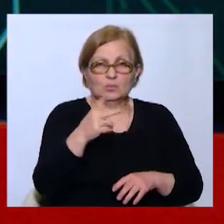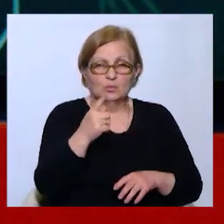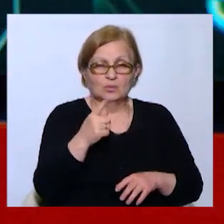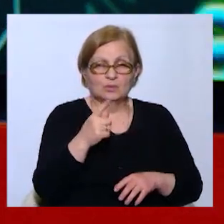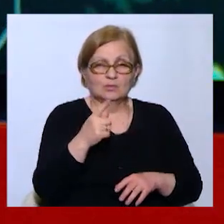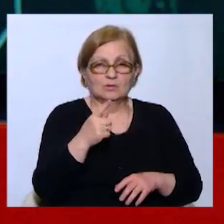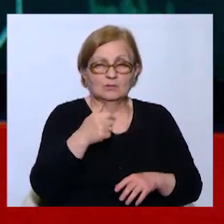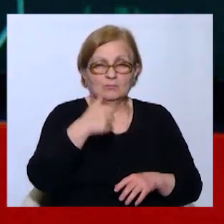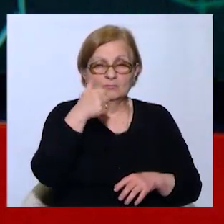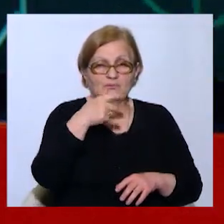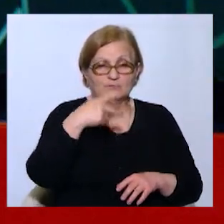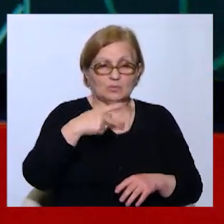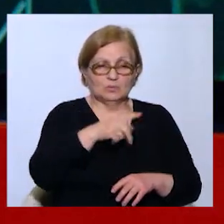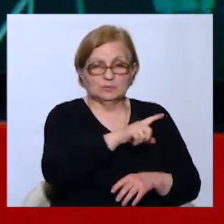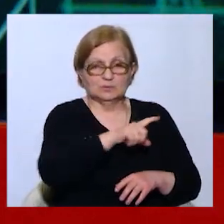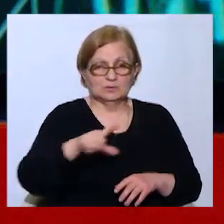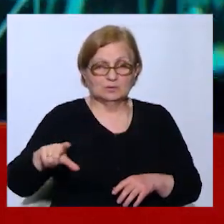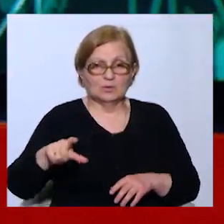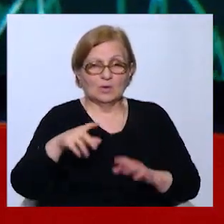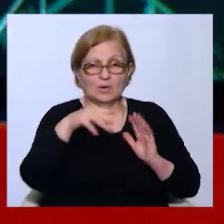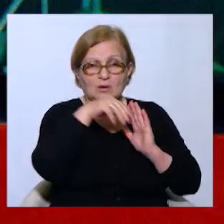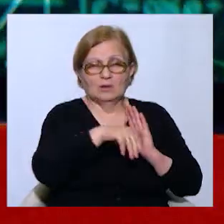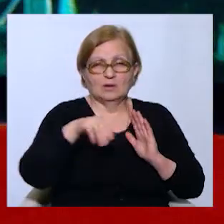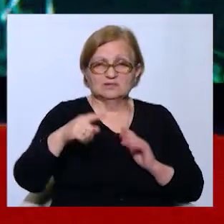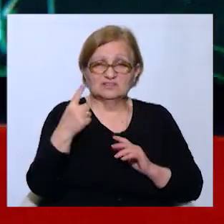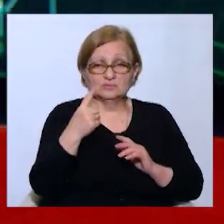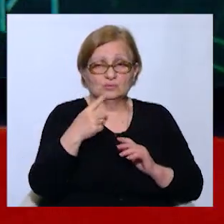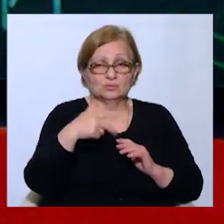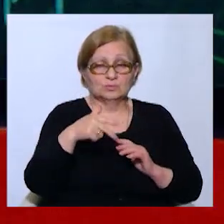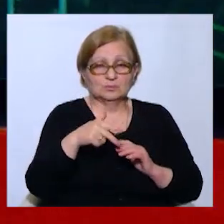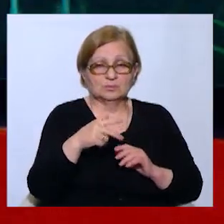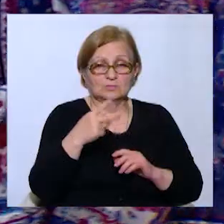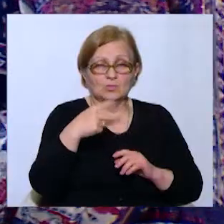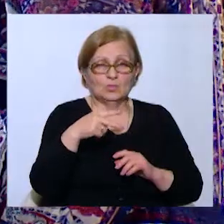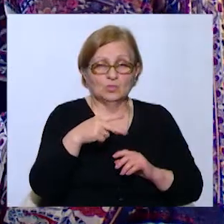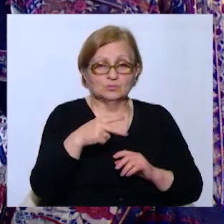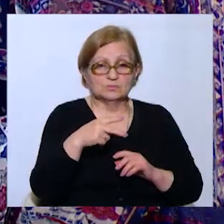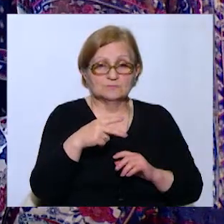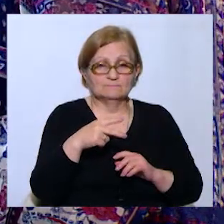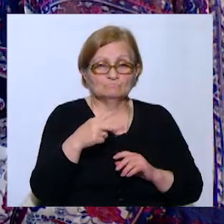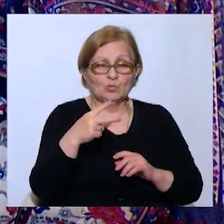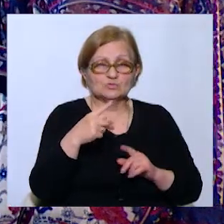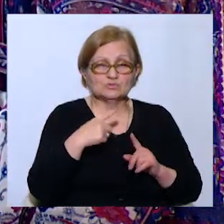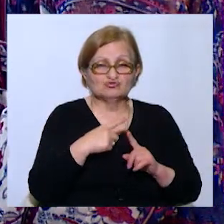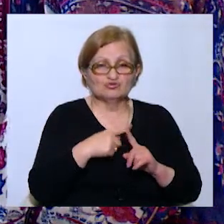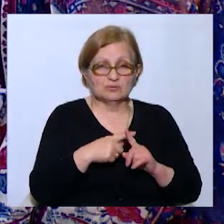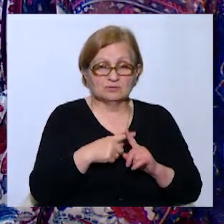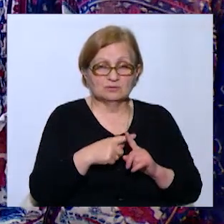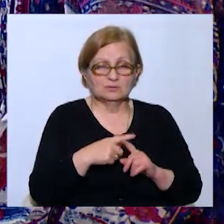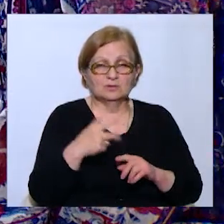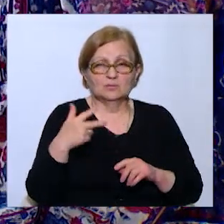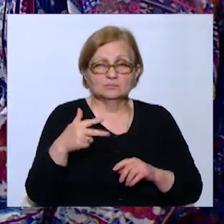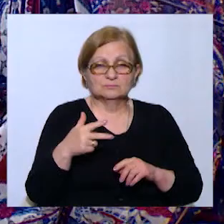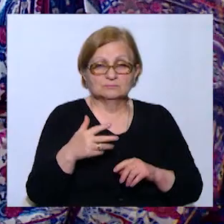თუ პირველ 20 რიგში თითოში 30 ადგილია, ესე იგი ამ 20 რიგში არის 20-ჯერ 30